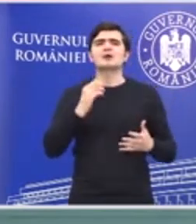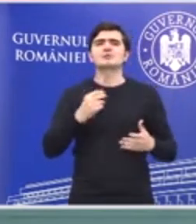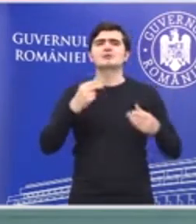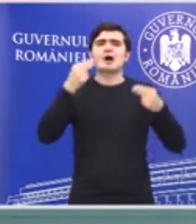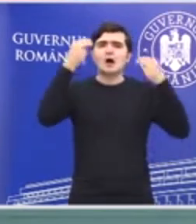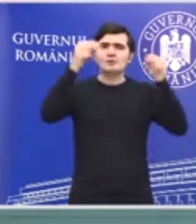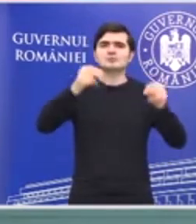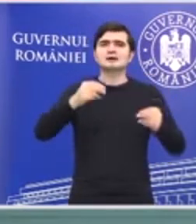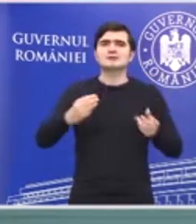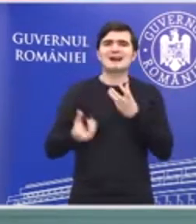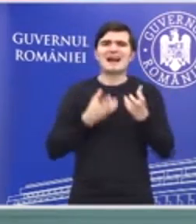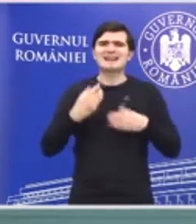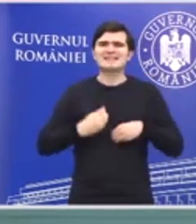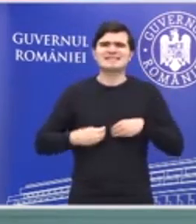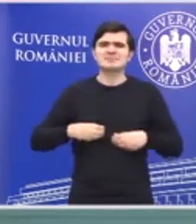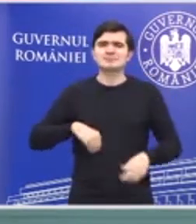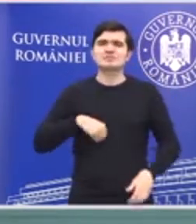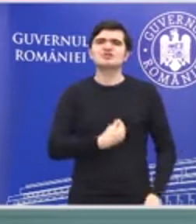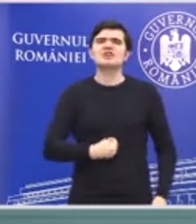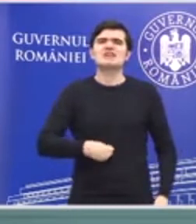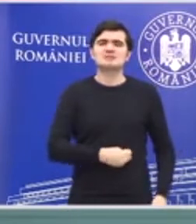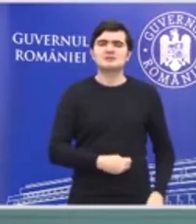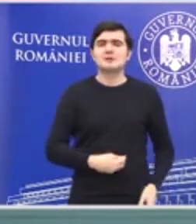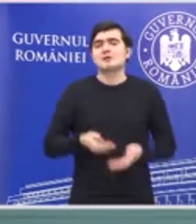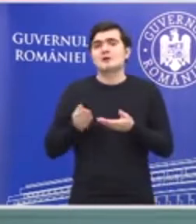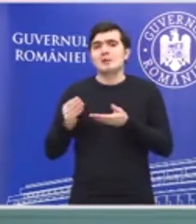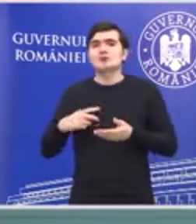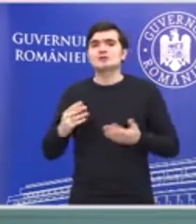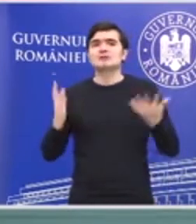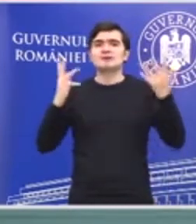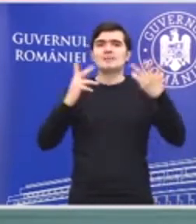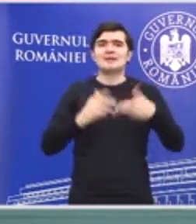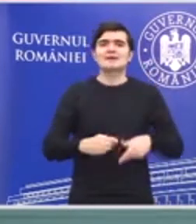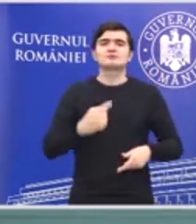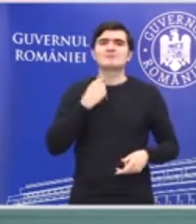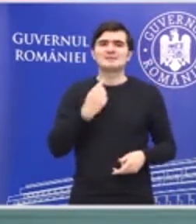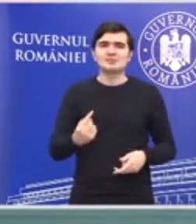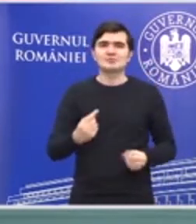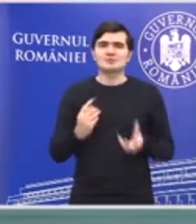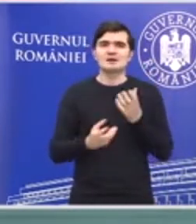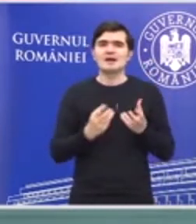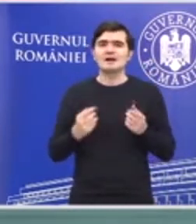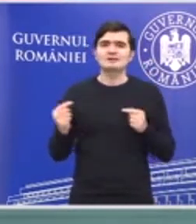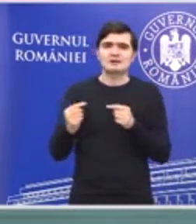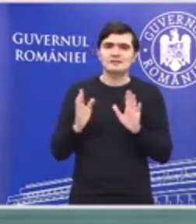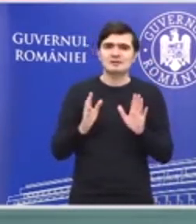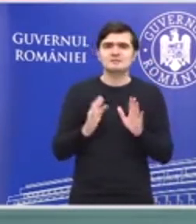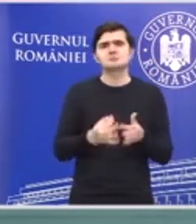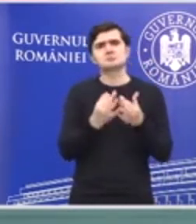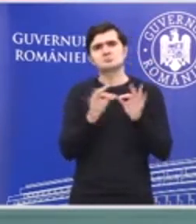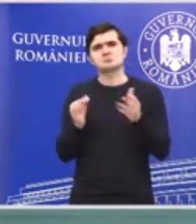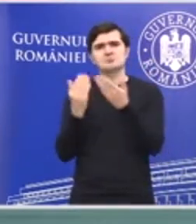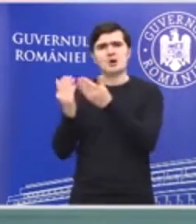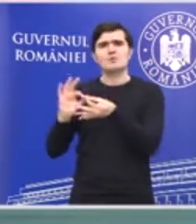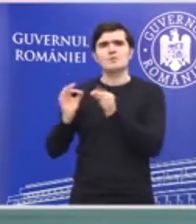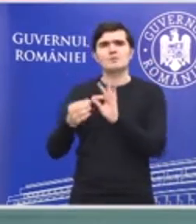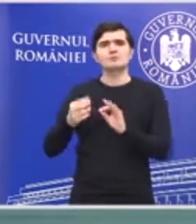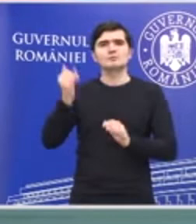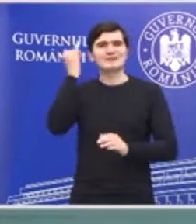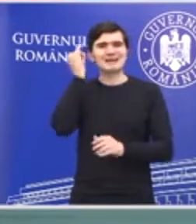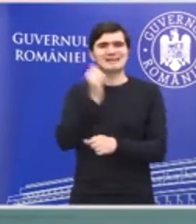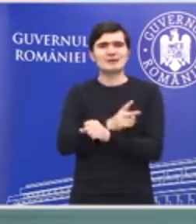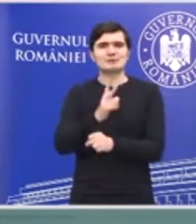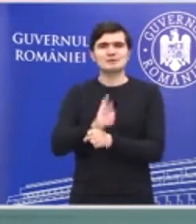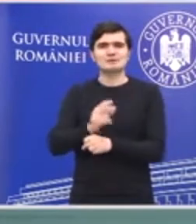reacții digestive. Cam acesta este bilanțul săptămânal al reacțiilor adverse. Cu permisiunea noastră o să-i dau cuvântul domnului secretar de